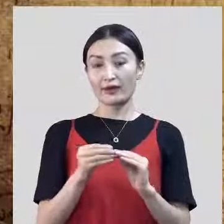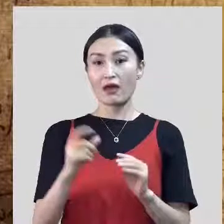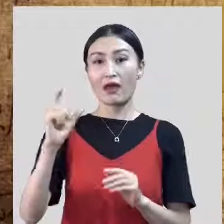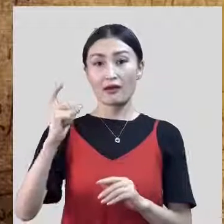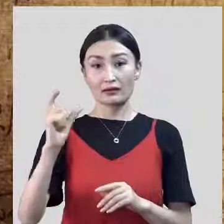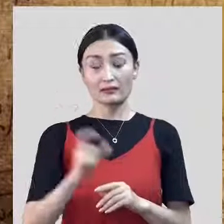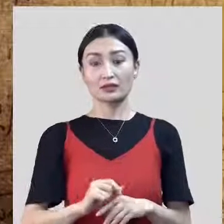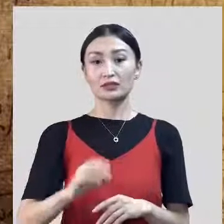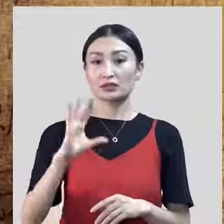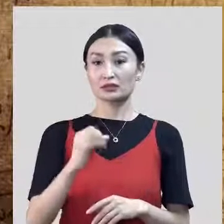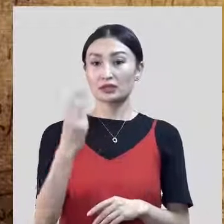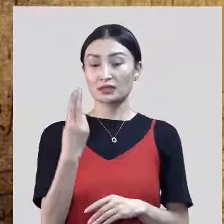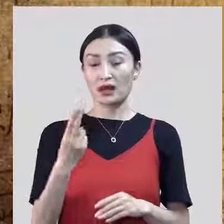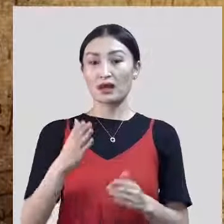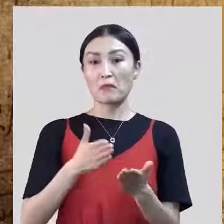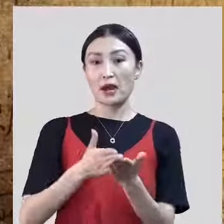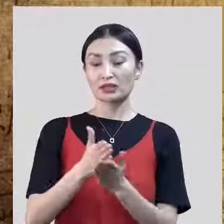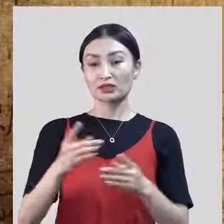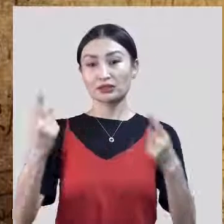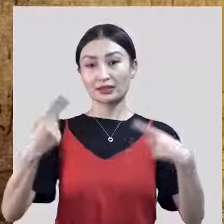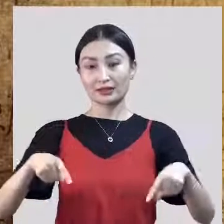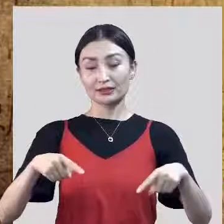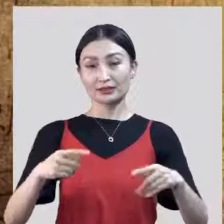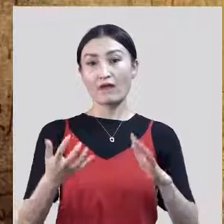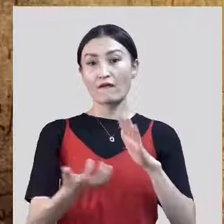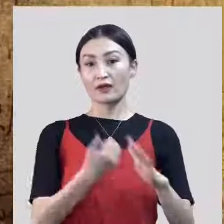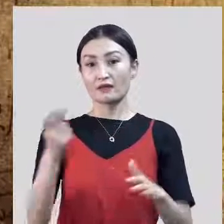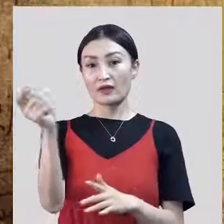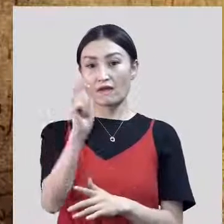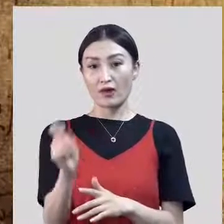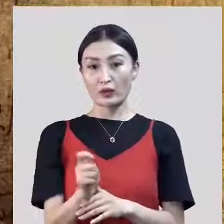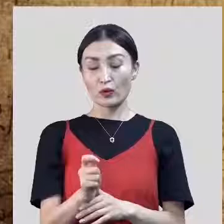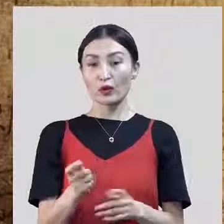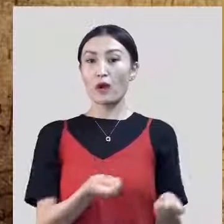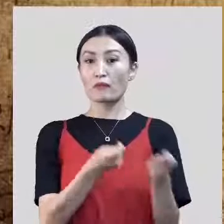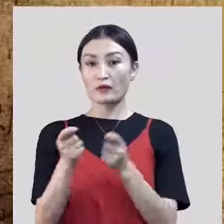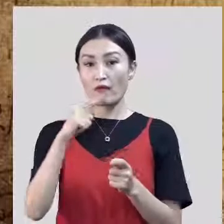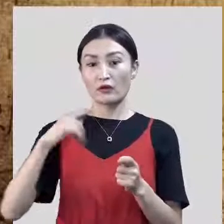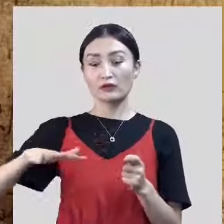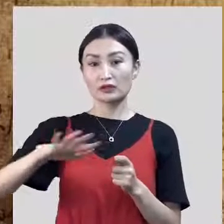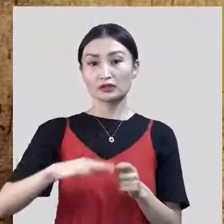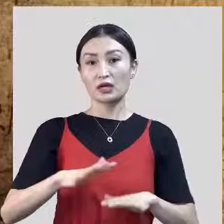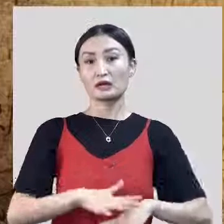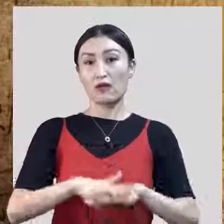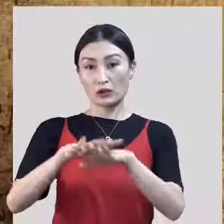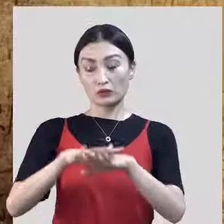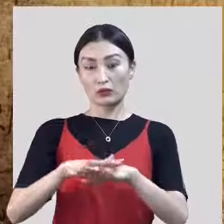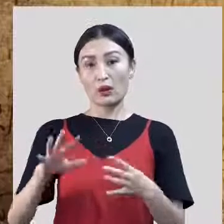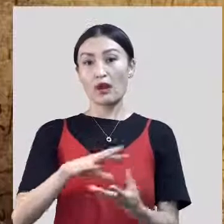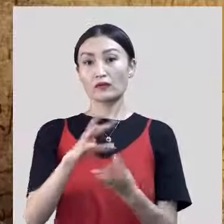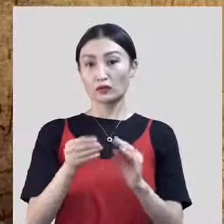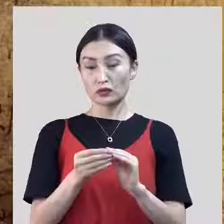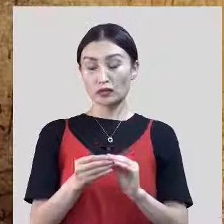экономически и социально политический кризис вызванной войной привел россию к революции в